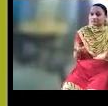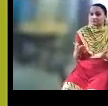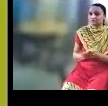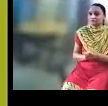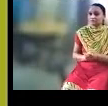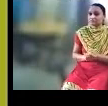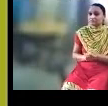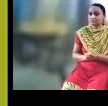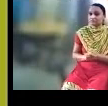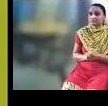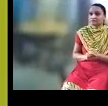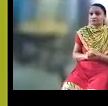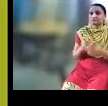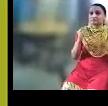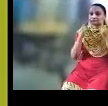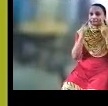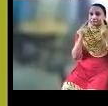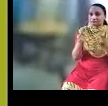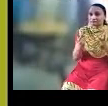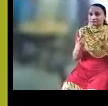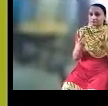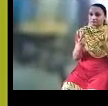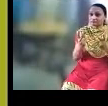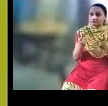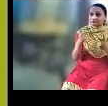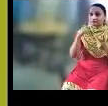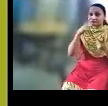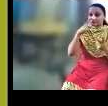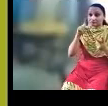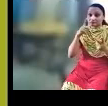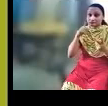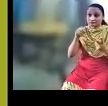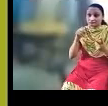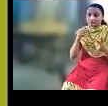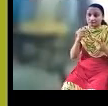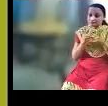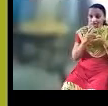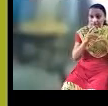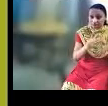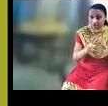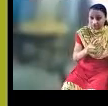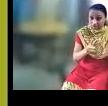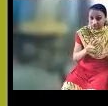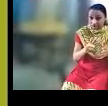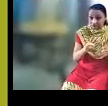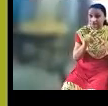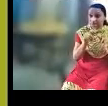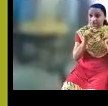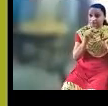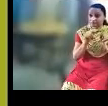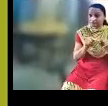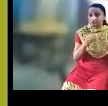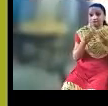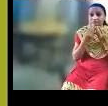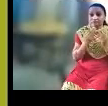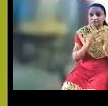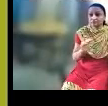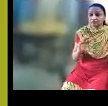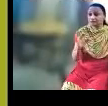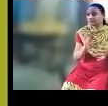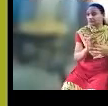उसमें ये देखा गया था कि जब माता पिता को ये बताया जाता है कि आप अपने बच्चे के साथ किस तरह इंटरेक्ट